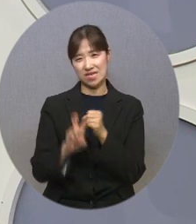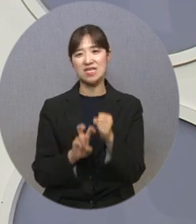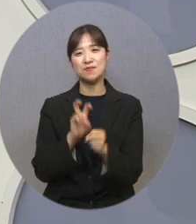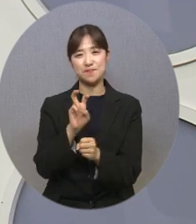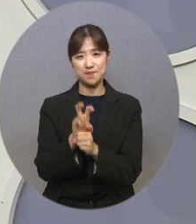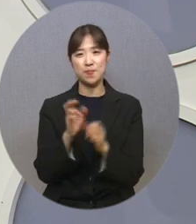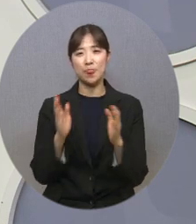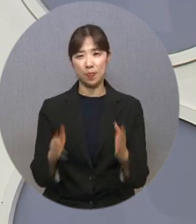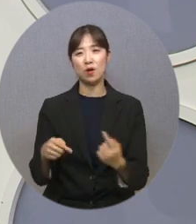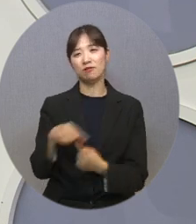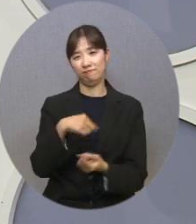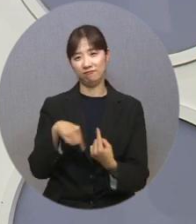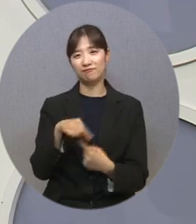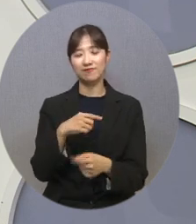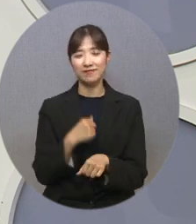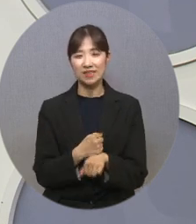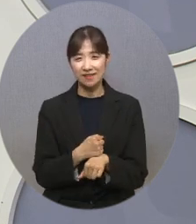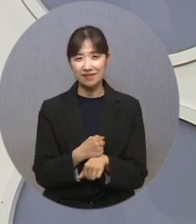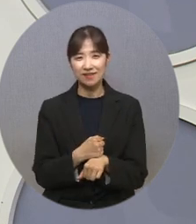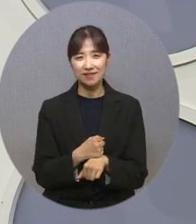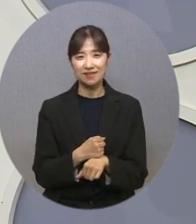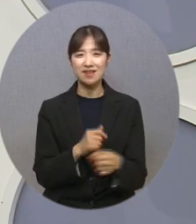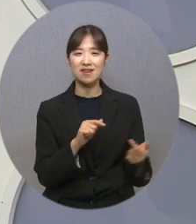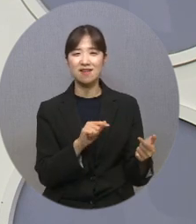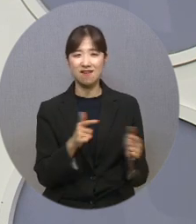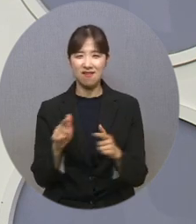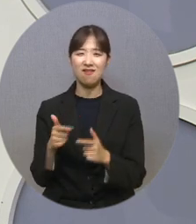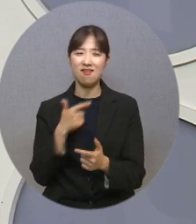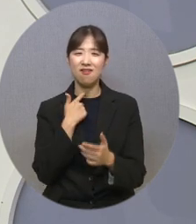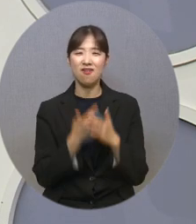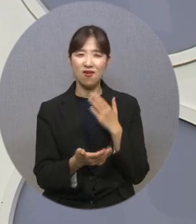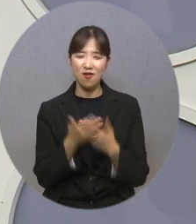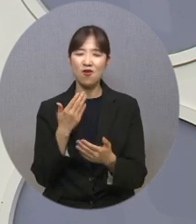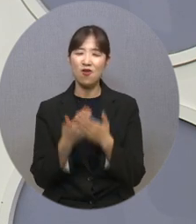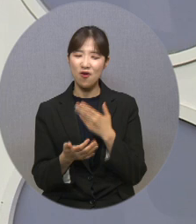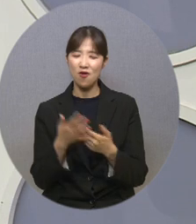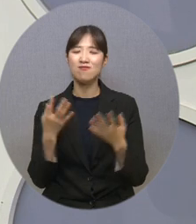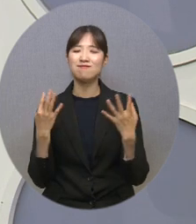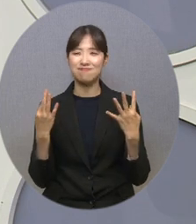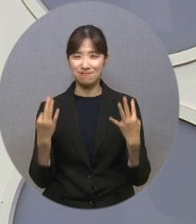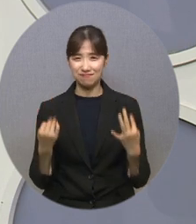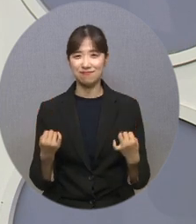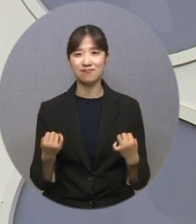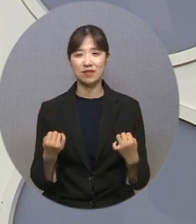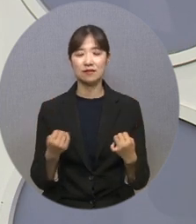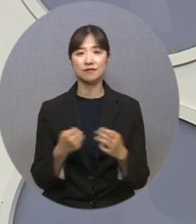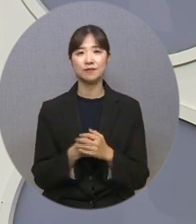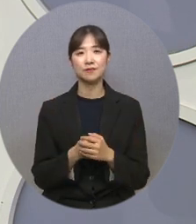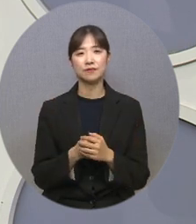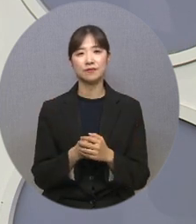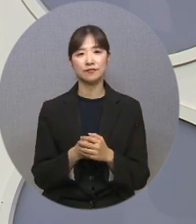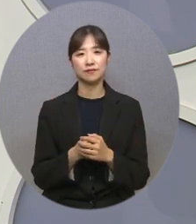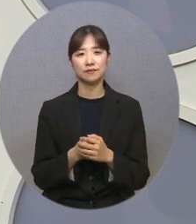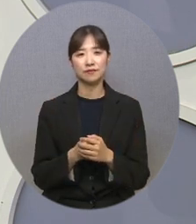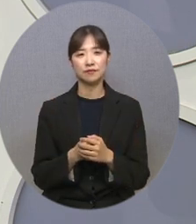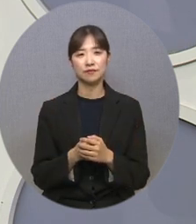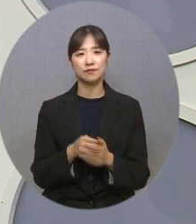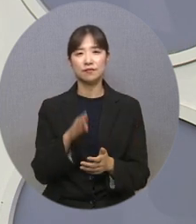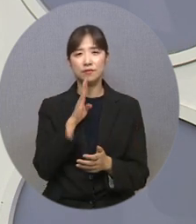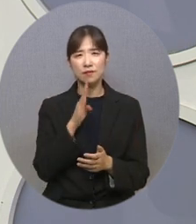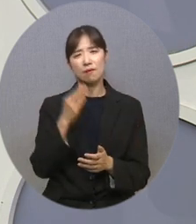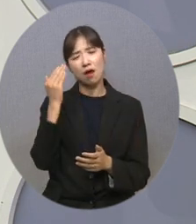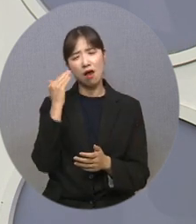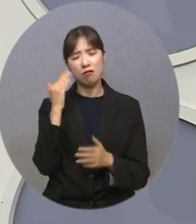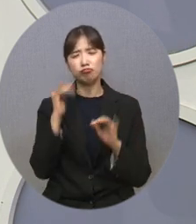동안 운영을 하면서 여러 가지 그 경험을 한 거죠. 네. 그래서 아, 정말